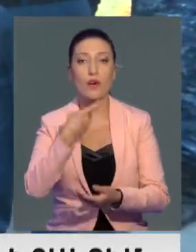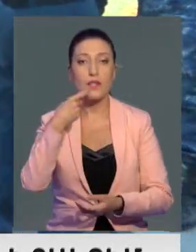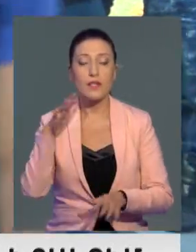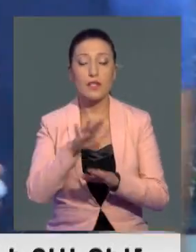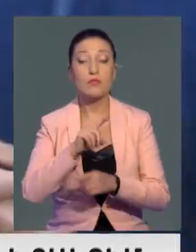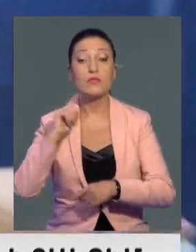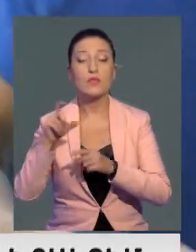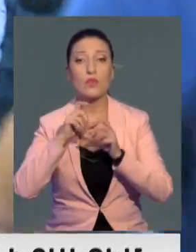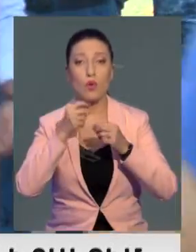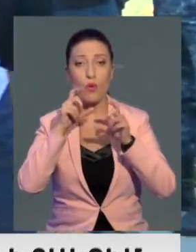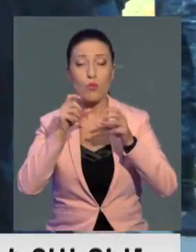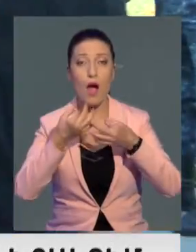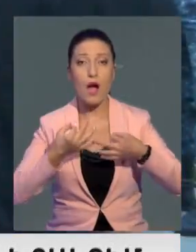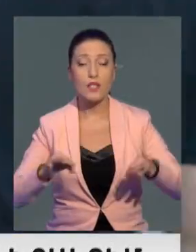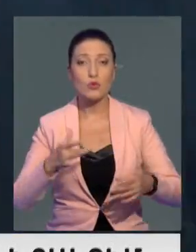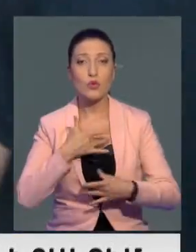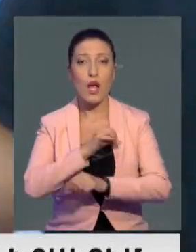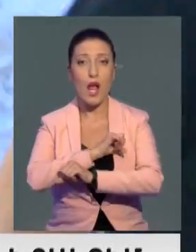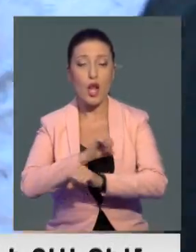կողմից հնչում են